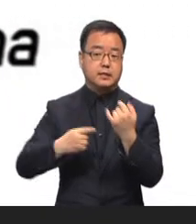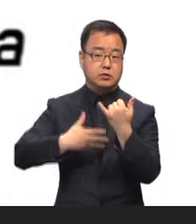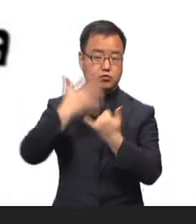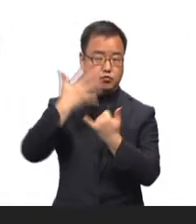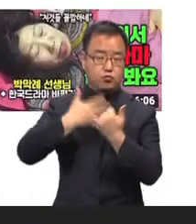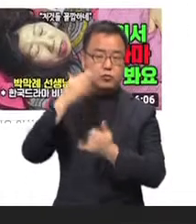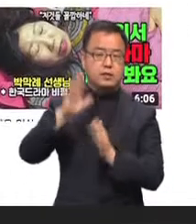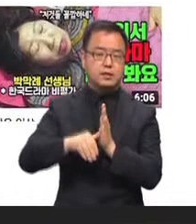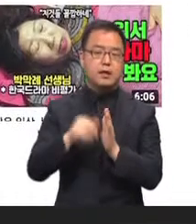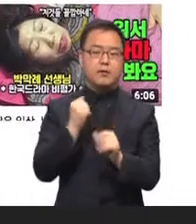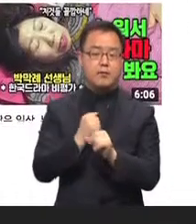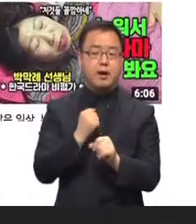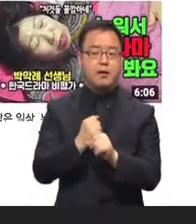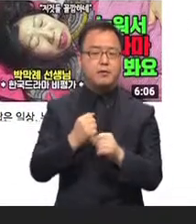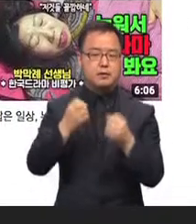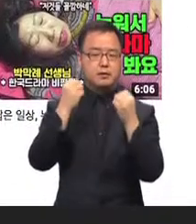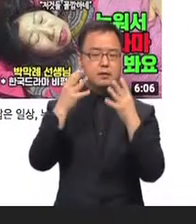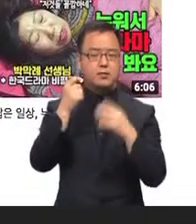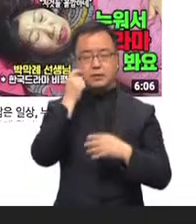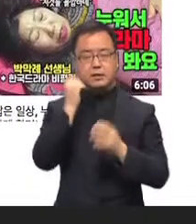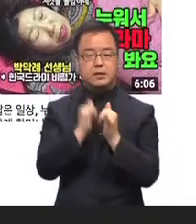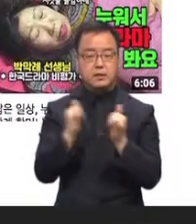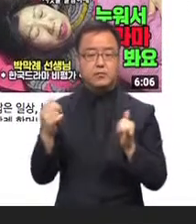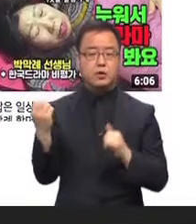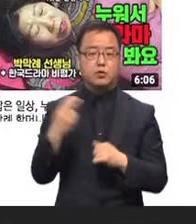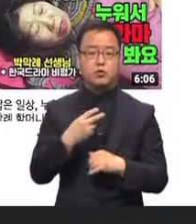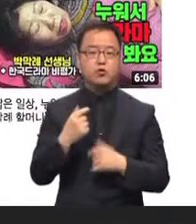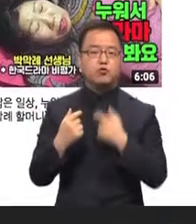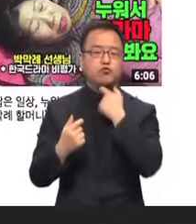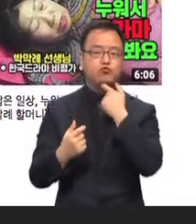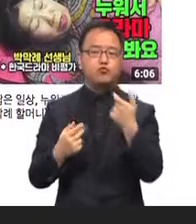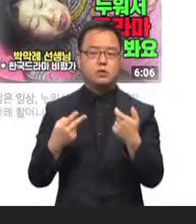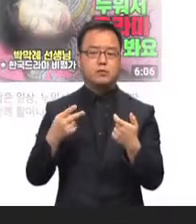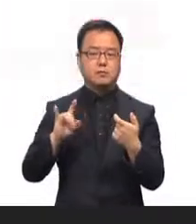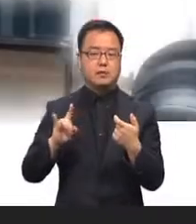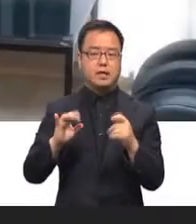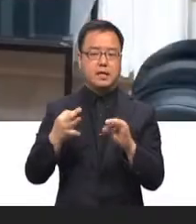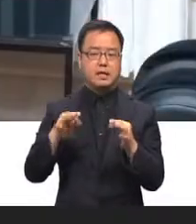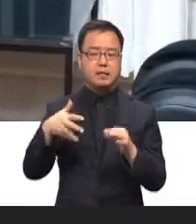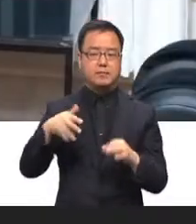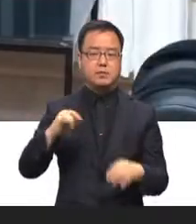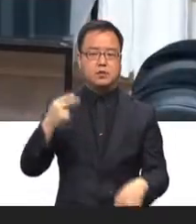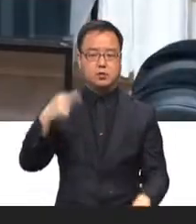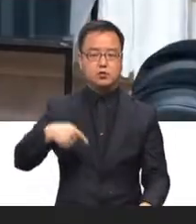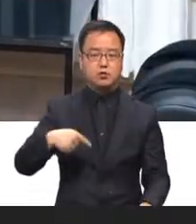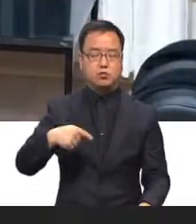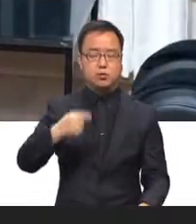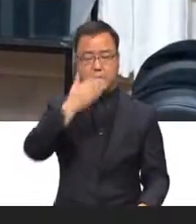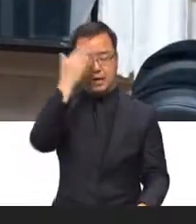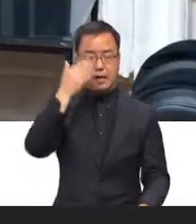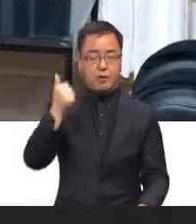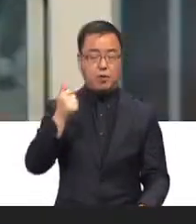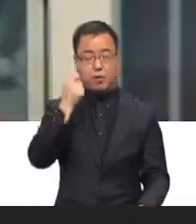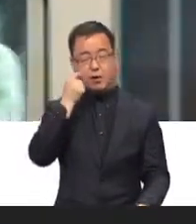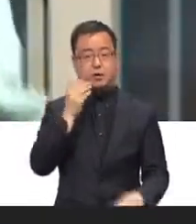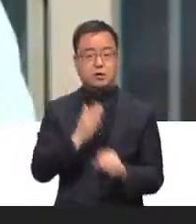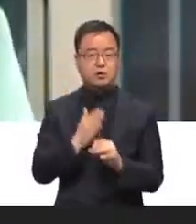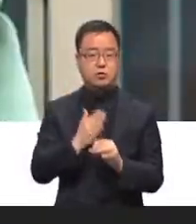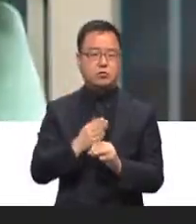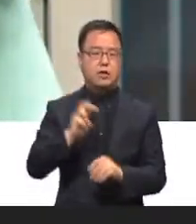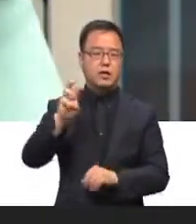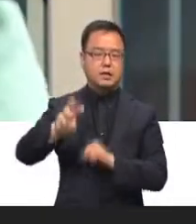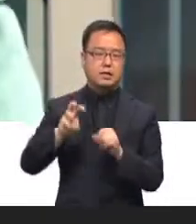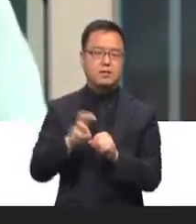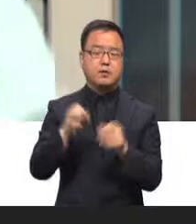있겠습니다 그리고 60대 모델인 김 7조 할아버지도 화제인데요 30년간 경기도에서 숨 백부 집을 운영을